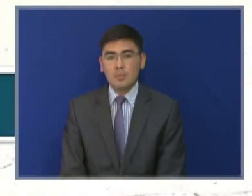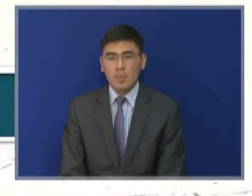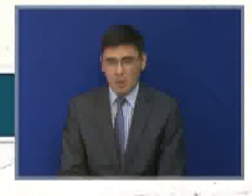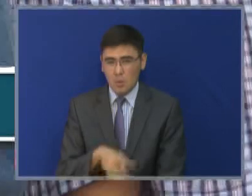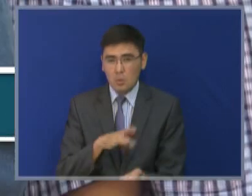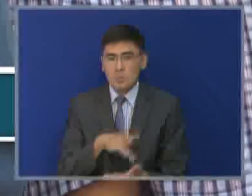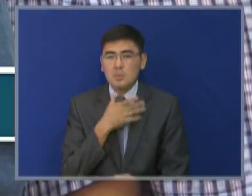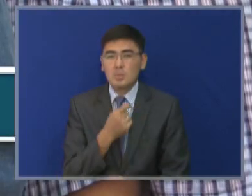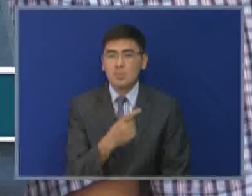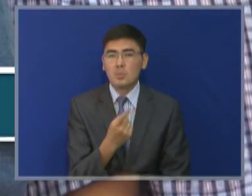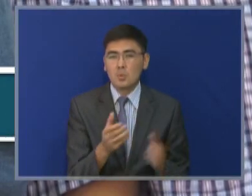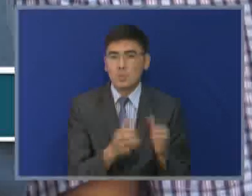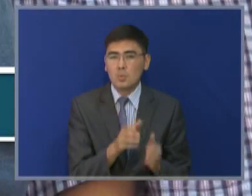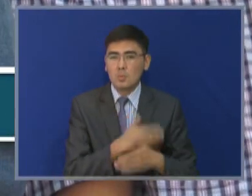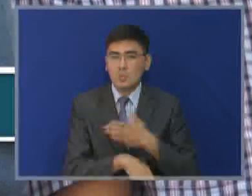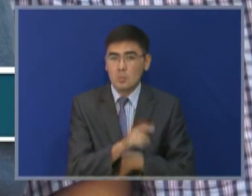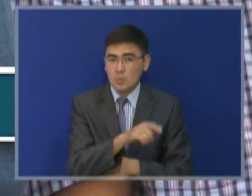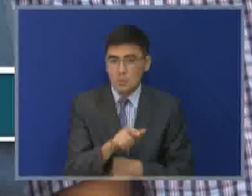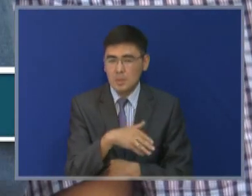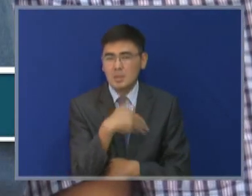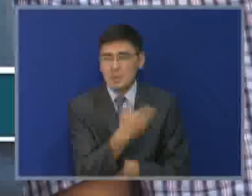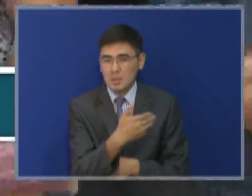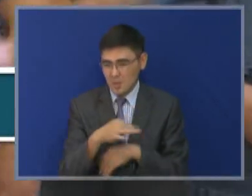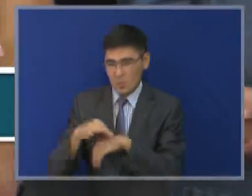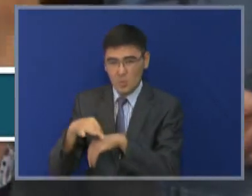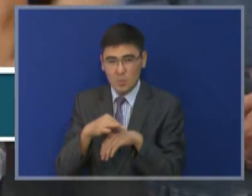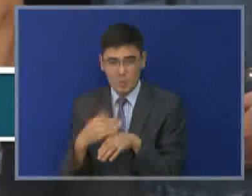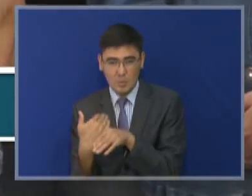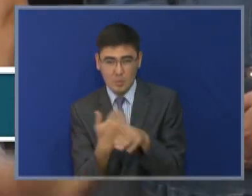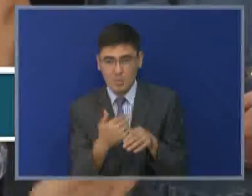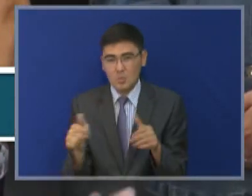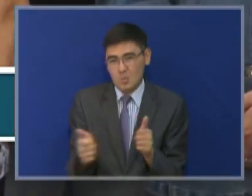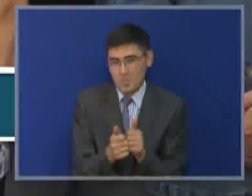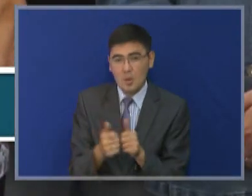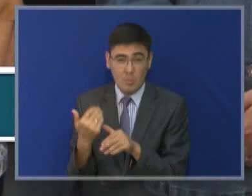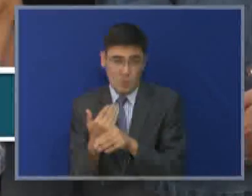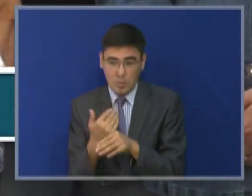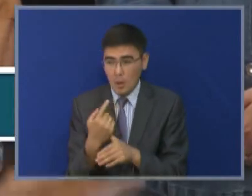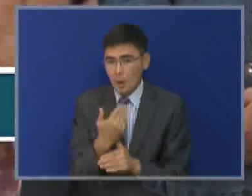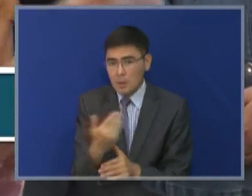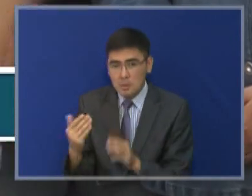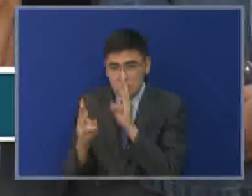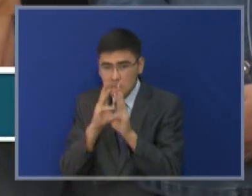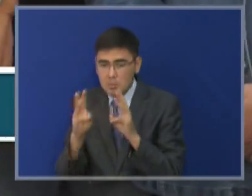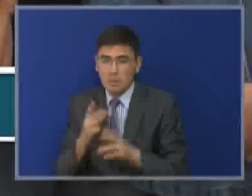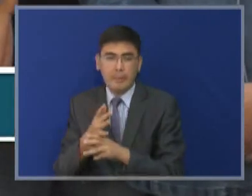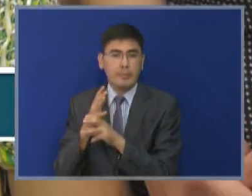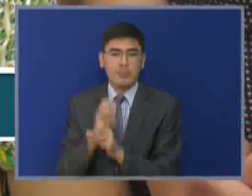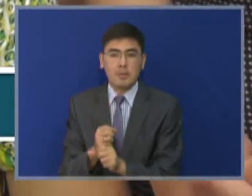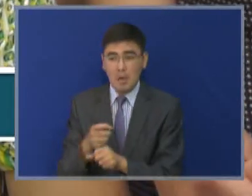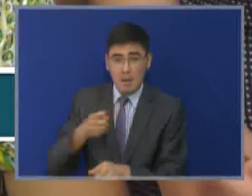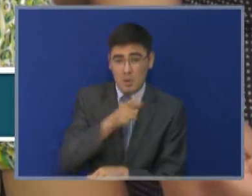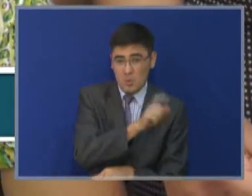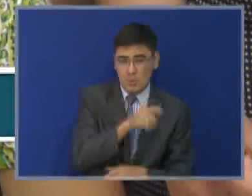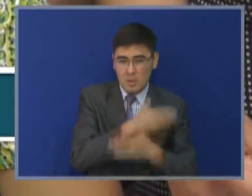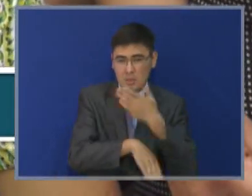топтағы мүгедектердің жеке көмекшілерінің жалақысы қысқартылған. Аталған мәселе бойынша бүгін мүмкіндігі шектеулі адамдар қалалық